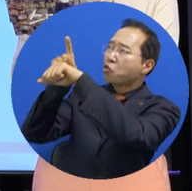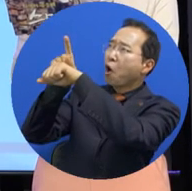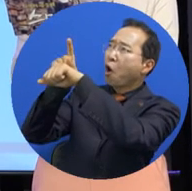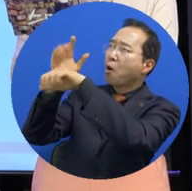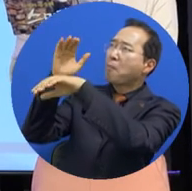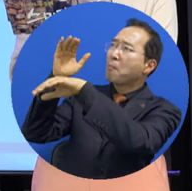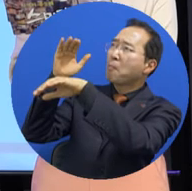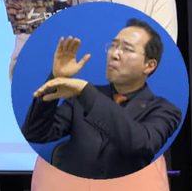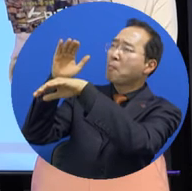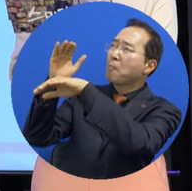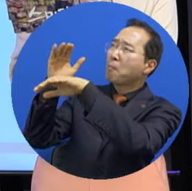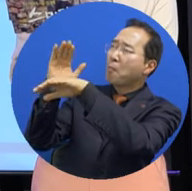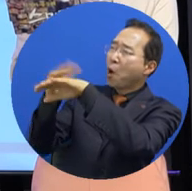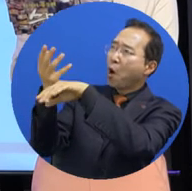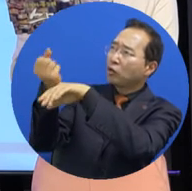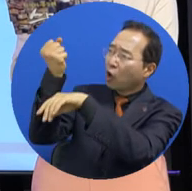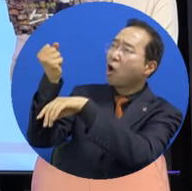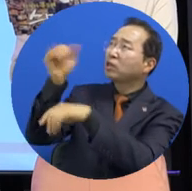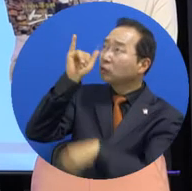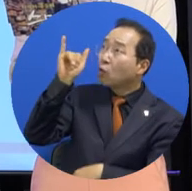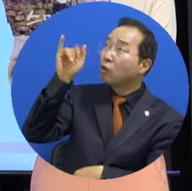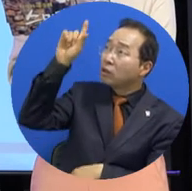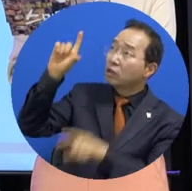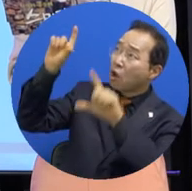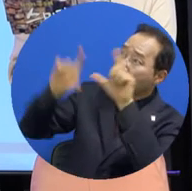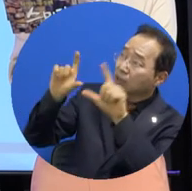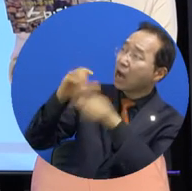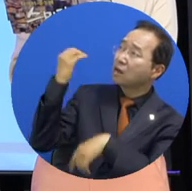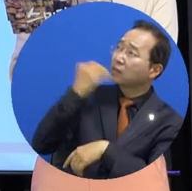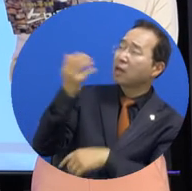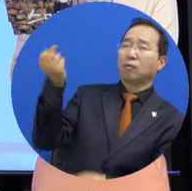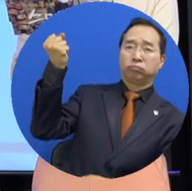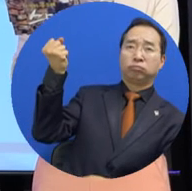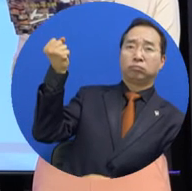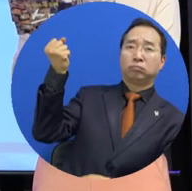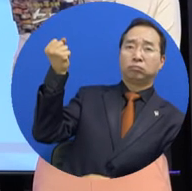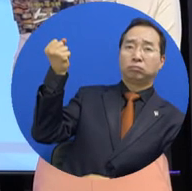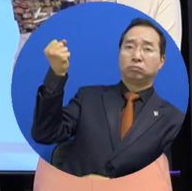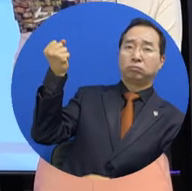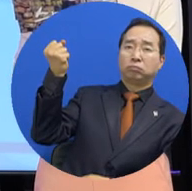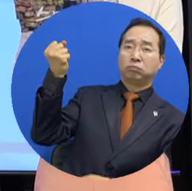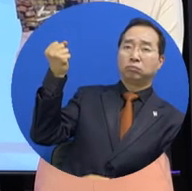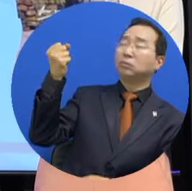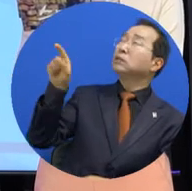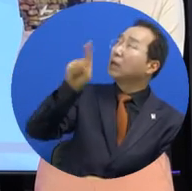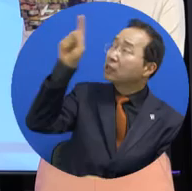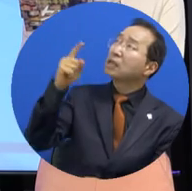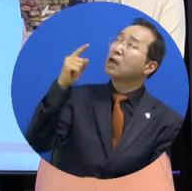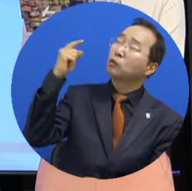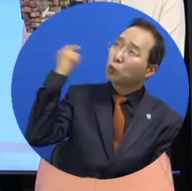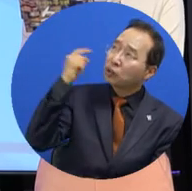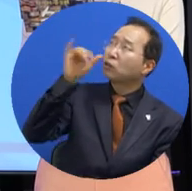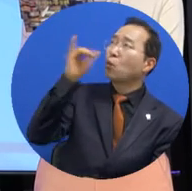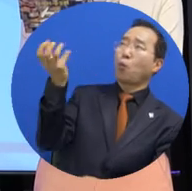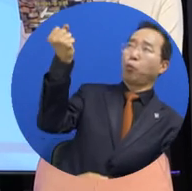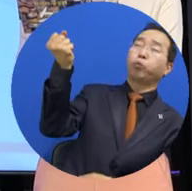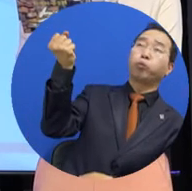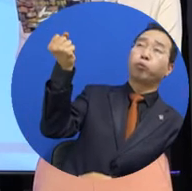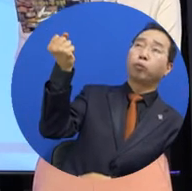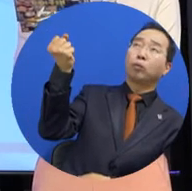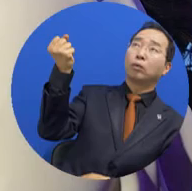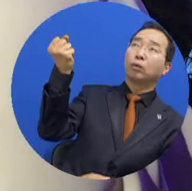본성이 있고 천지 만물의 형상이 있고 천지 만물의 색이 있고 천지 만물의 소리가